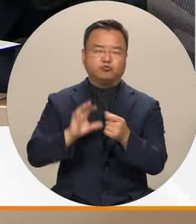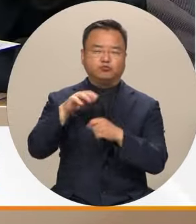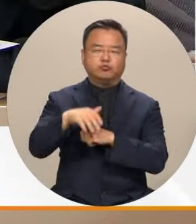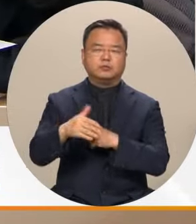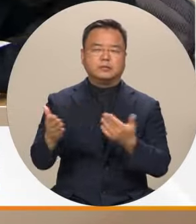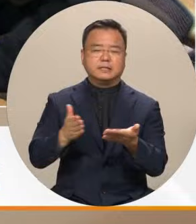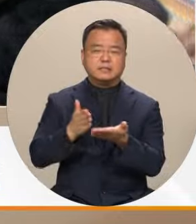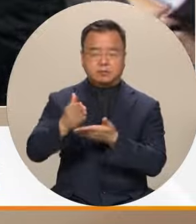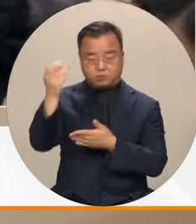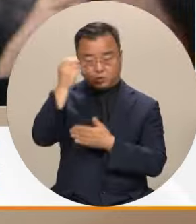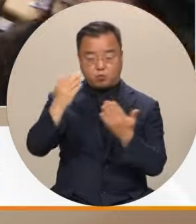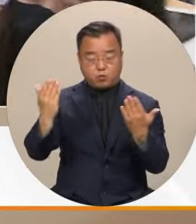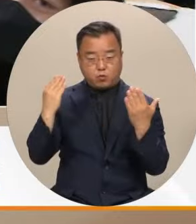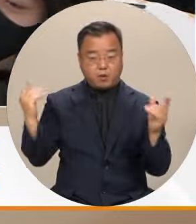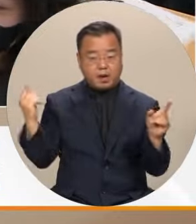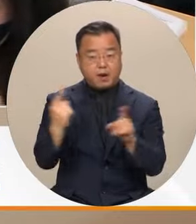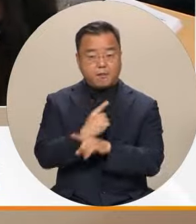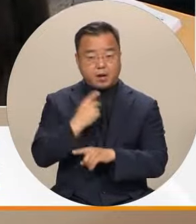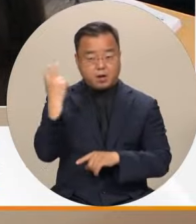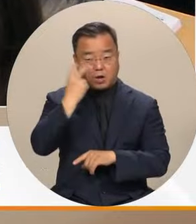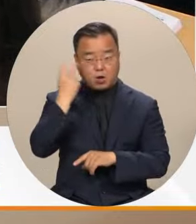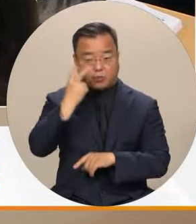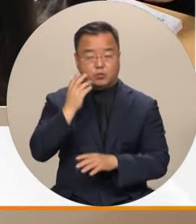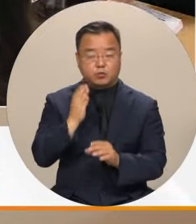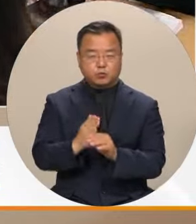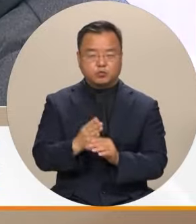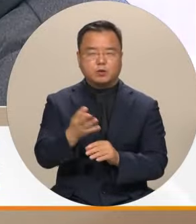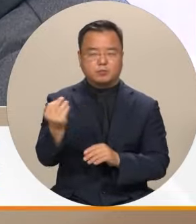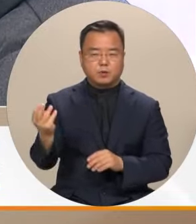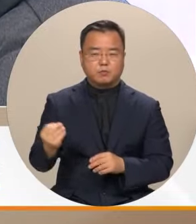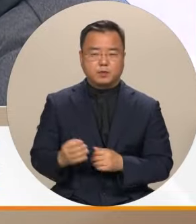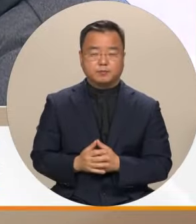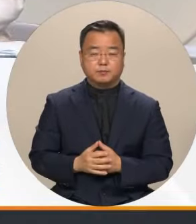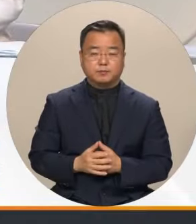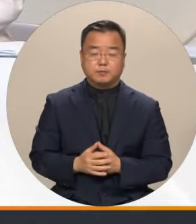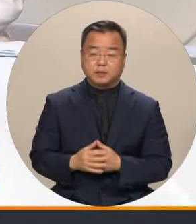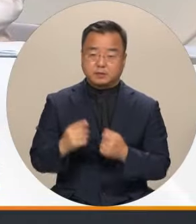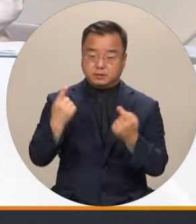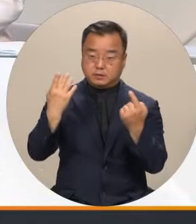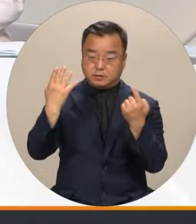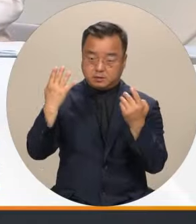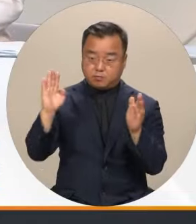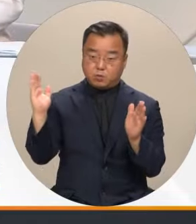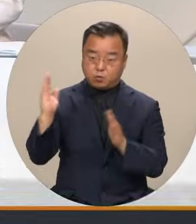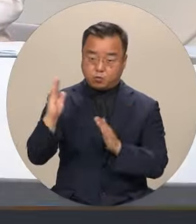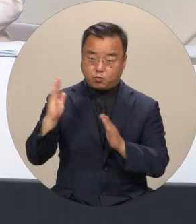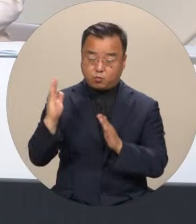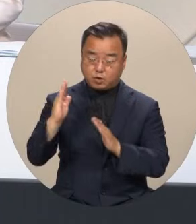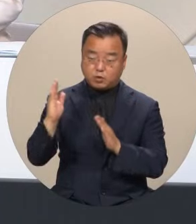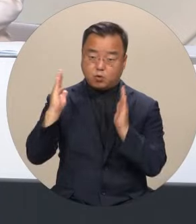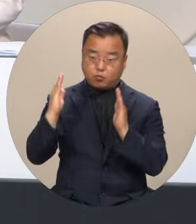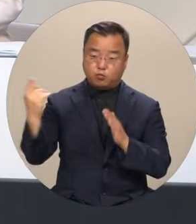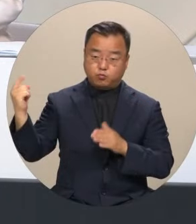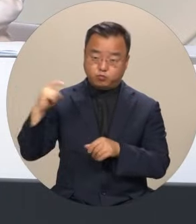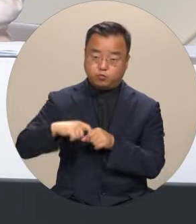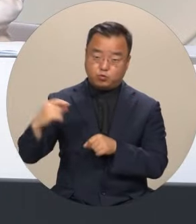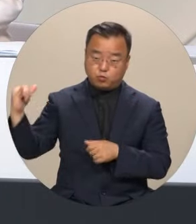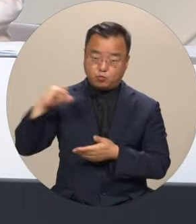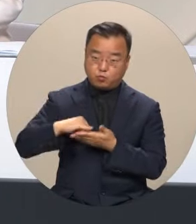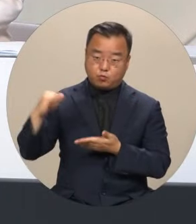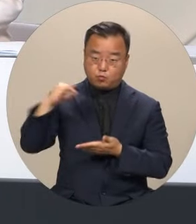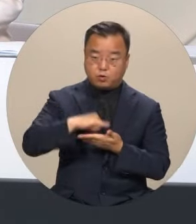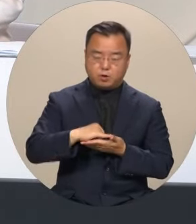전환하기로 생각하는 학교들도 일부 있는 것으로 알려져 있습니다네 대학에는 이미 유학생이 많이 있지만 이게 직업 개그라서